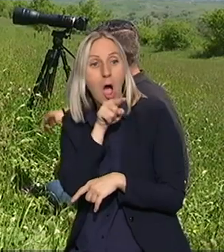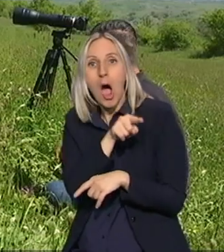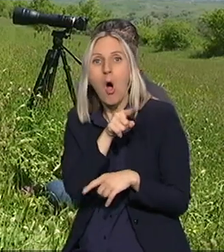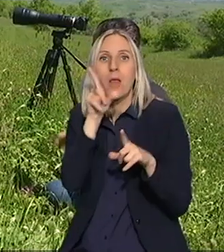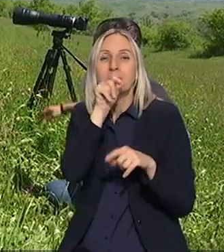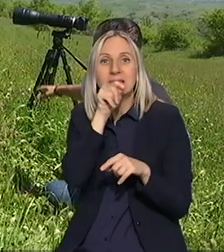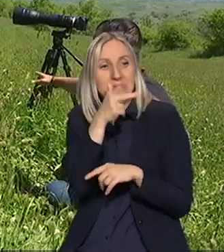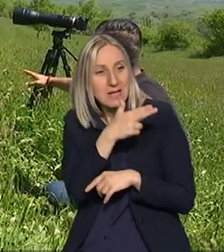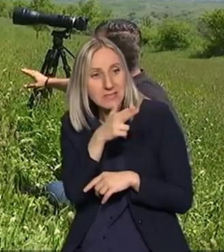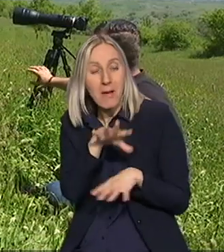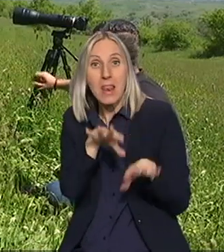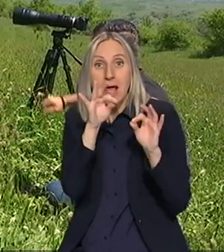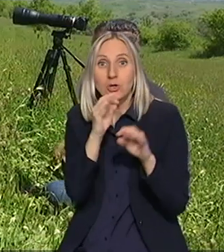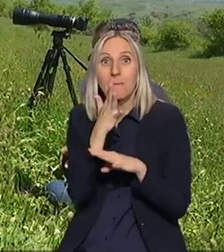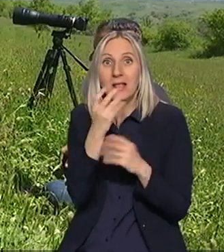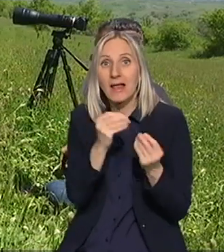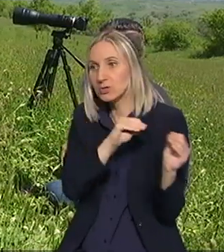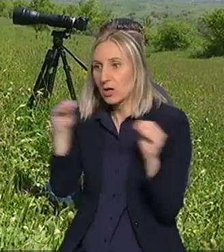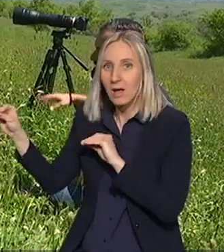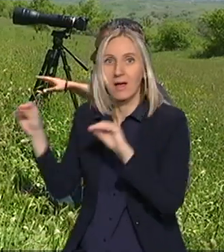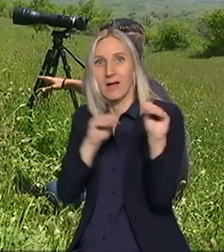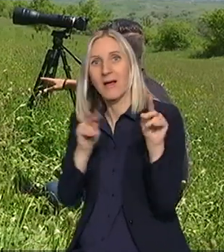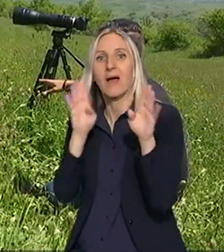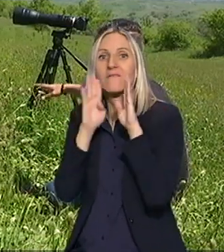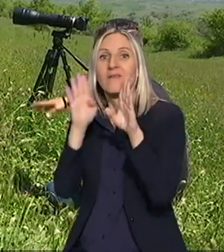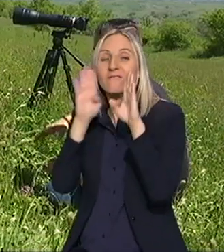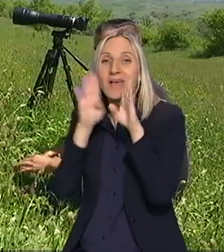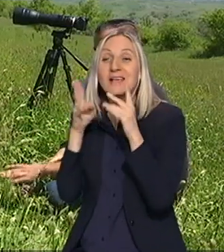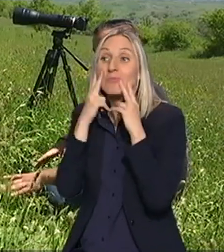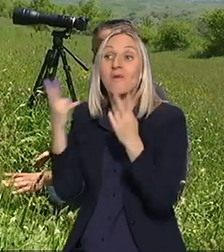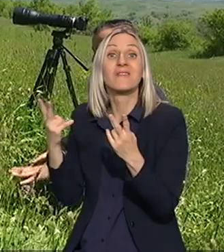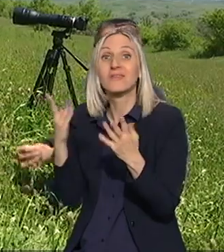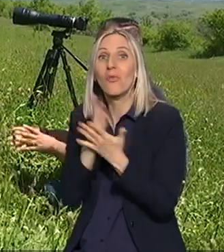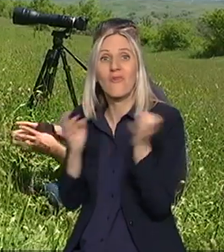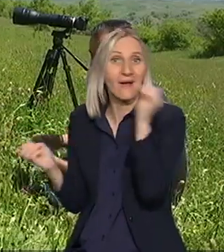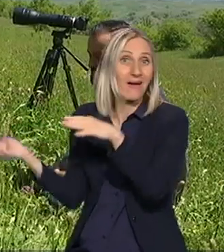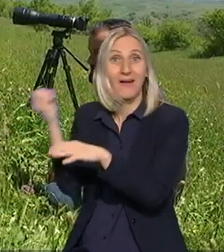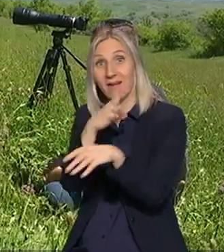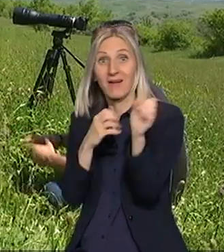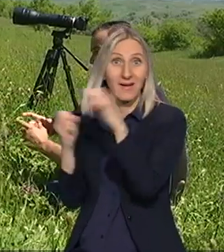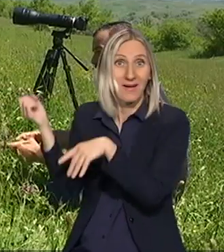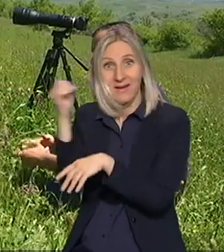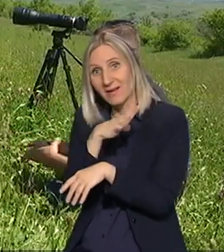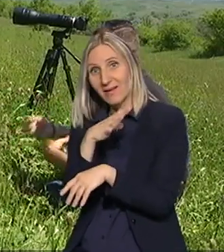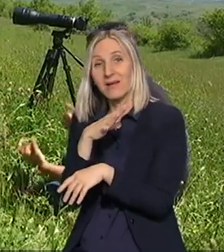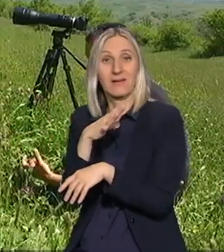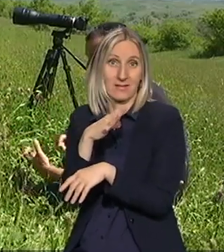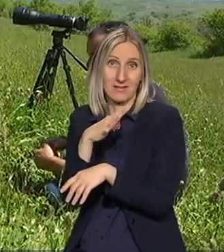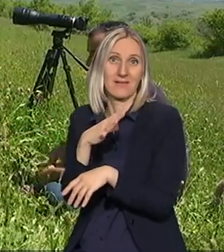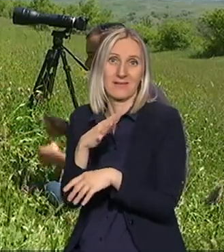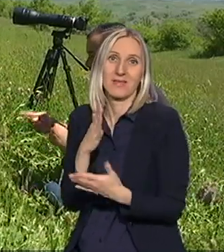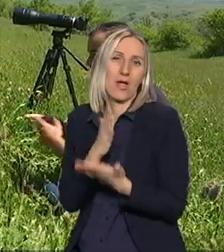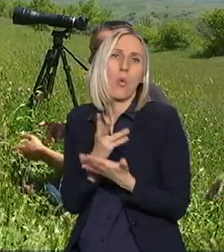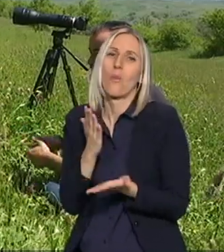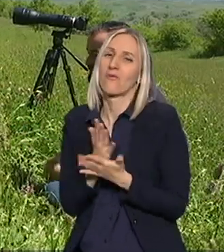svoje ptice. Ako gledaš njegov face, sve mu šalje privatno, vidi, znači što sam snimio. Vidi neku biljku koja mu je interesanta, on to meni uslika pa meni šalje,